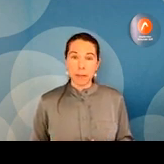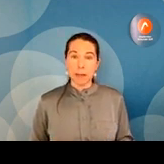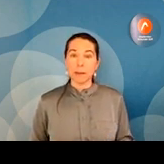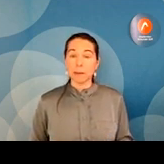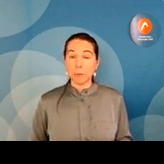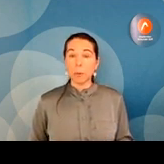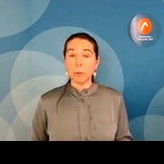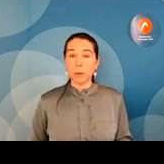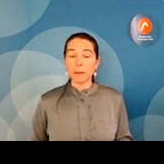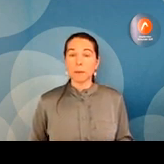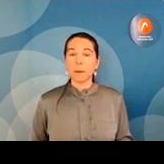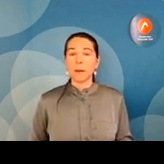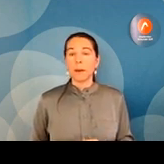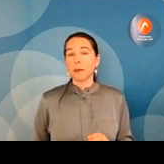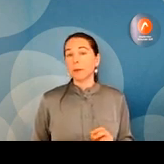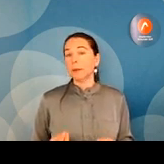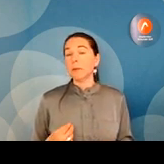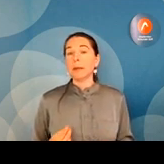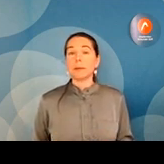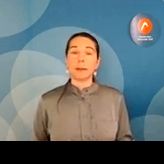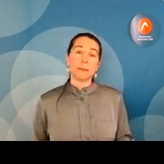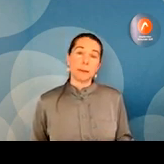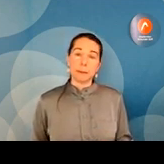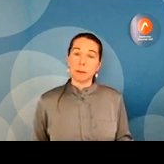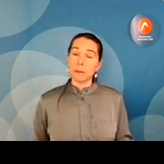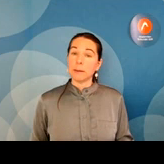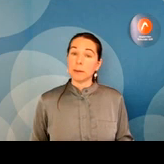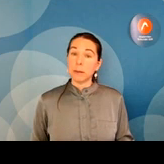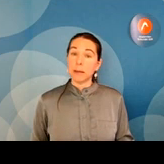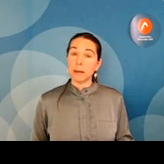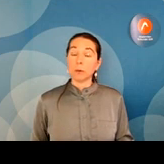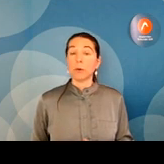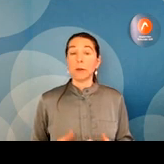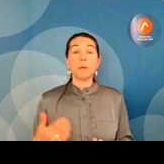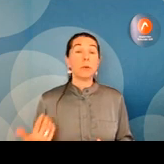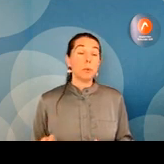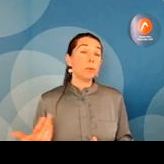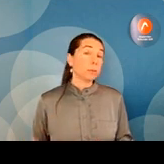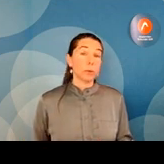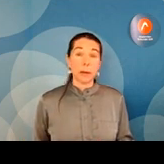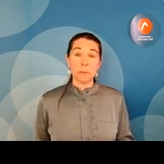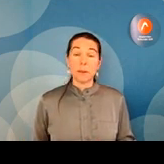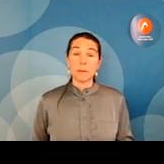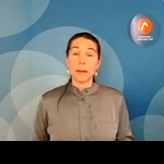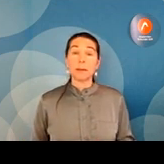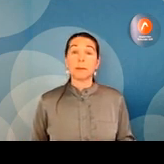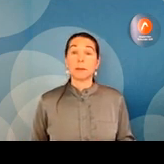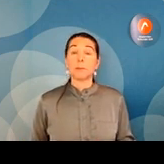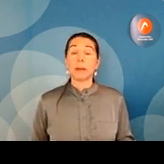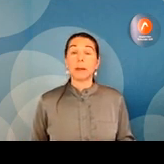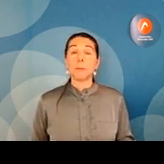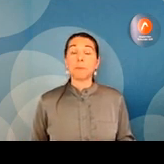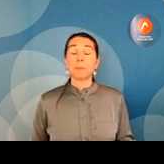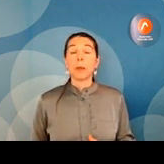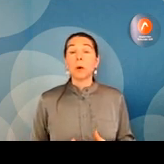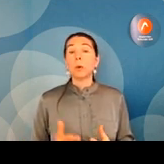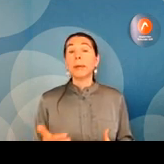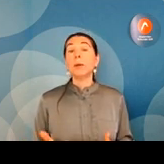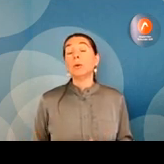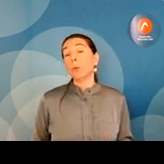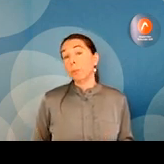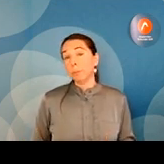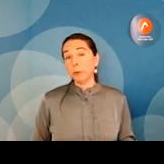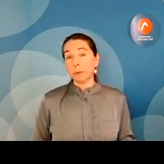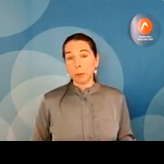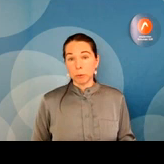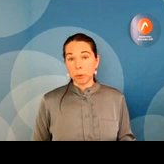individuella diskrimineringsförbudet. Alltså individens rätt att inte bli diskriminerad och förbudet mot arbetsgivaren att diskriminera. Och